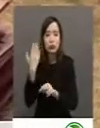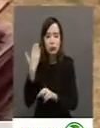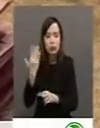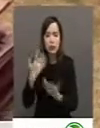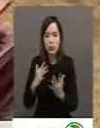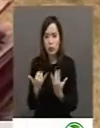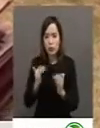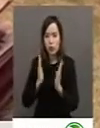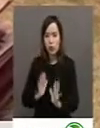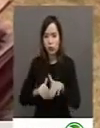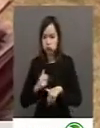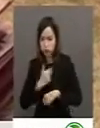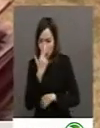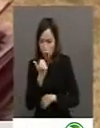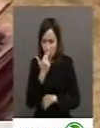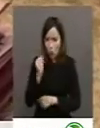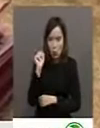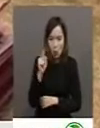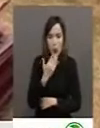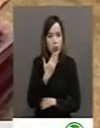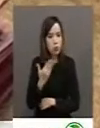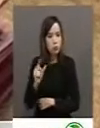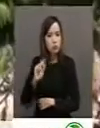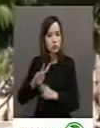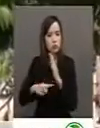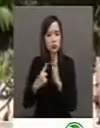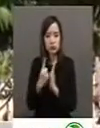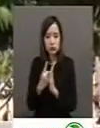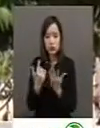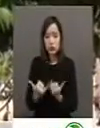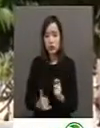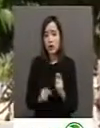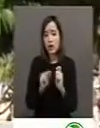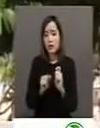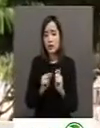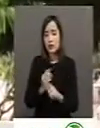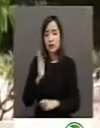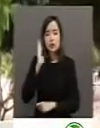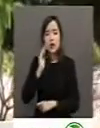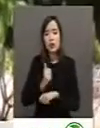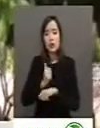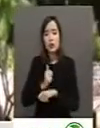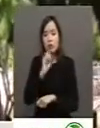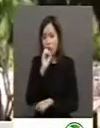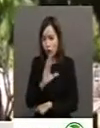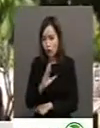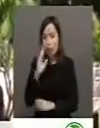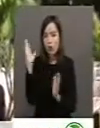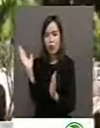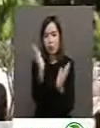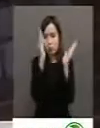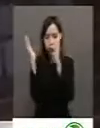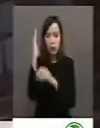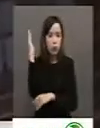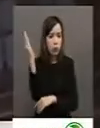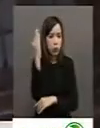วังเหตุการณ์ฉุกเฉินตลอดทั้ง24ชั่วโมงโดยในอำเภอนิคมน้ำอูดบอกเลยนะคะว่าพายุและฝนที่ตกหนักจากอากาศที่